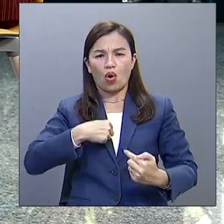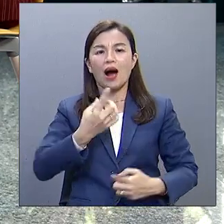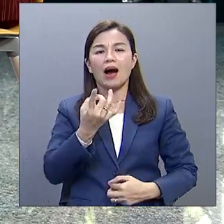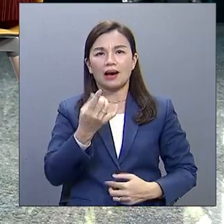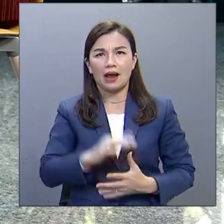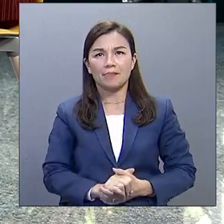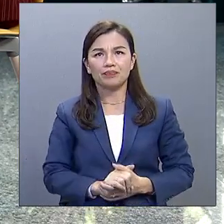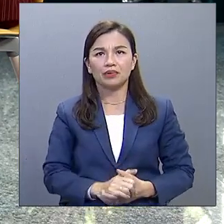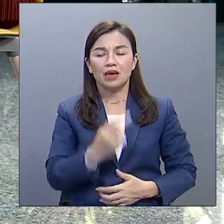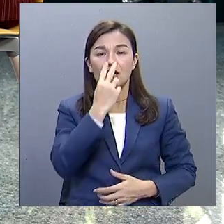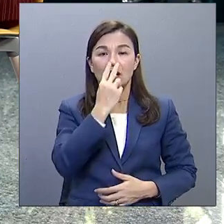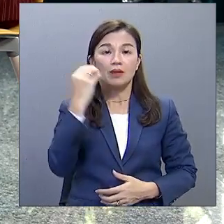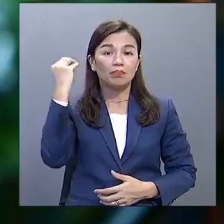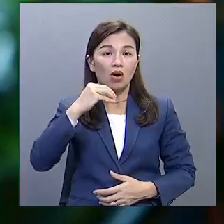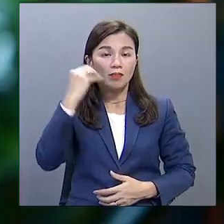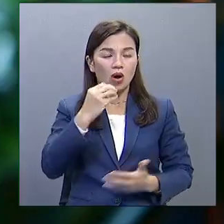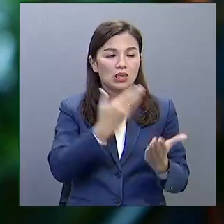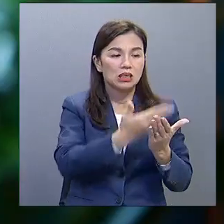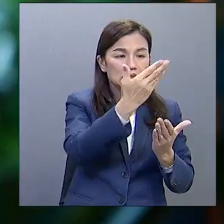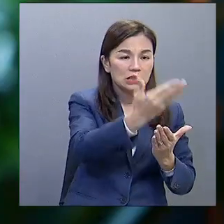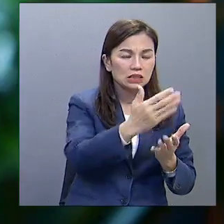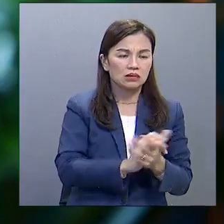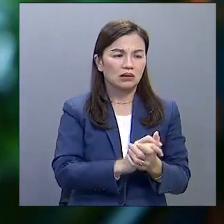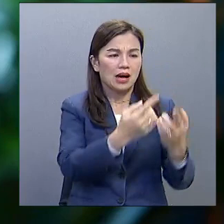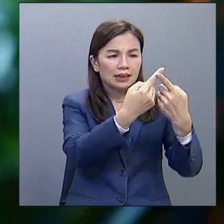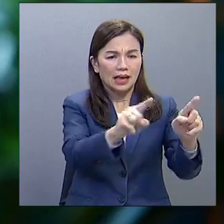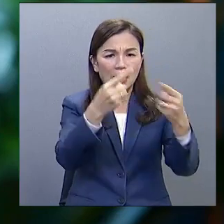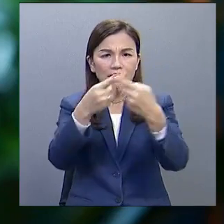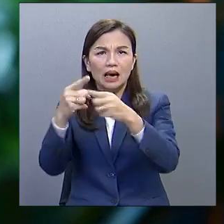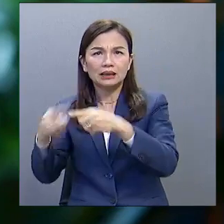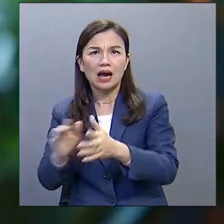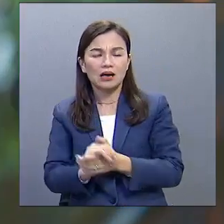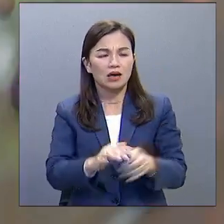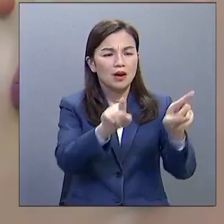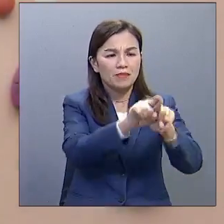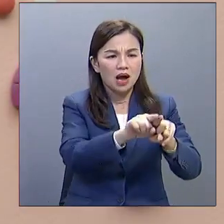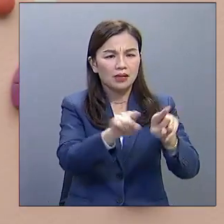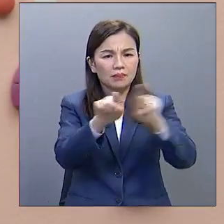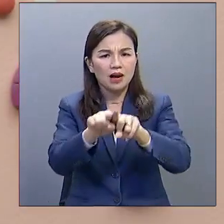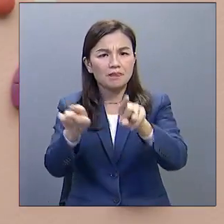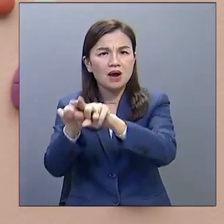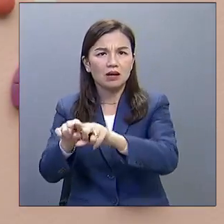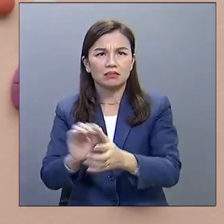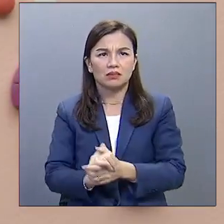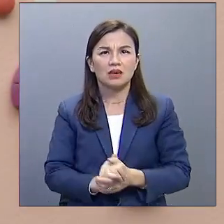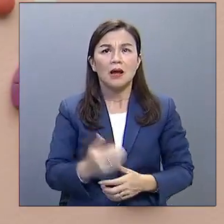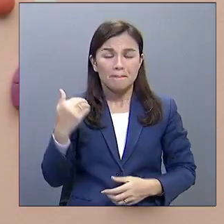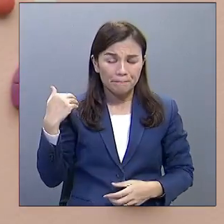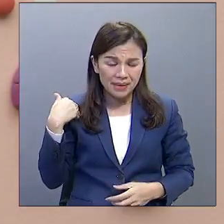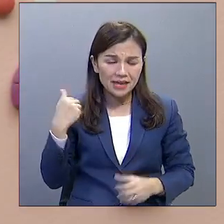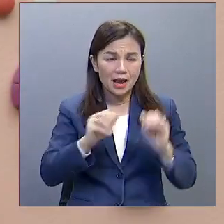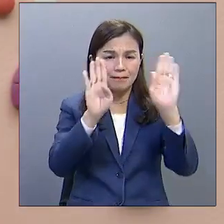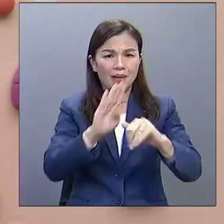อคนไข้ไปทำคือซื้อหลายยี่ห้อหลายตัวแล้วก็บางทีแต่ละยี่ห้อมันซ้ำซ้อนบางคนกินทีหนึ่ง5ชนิดแต่5ชนิด